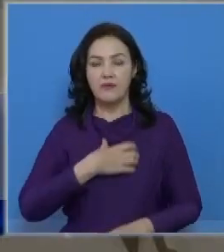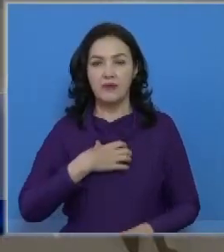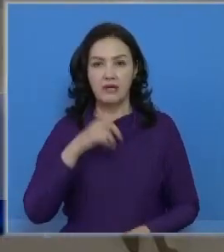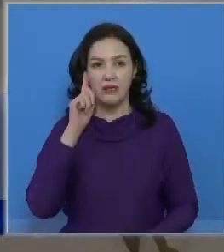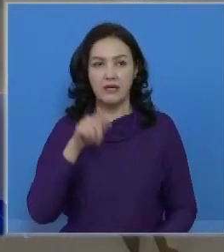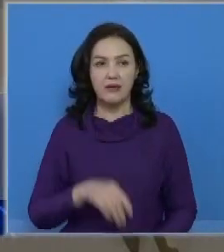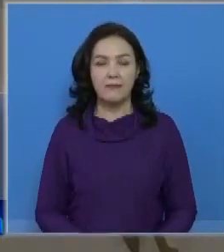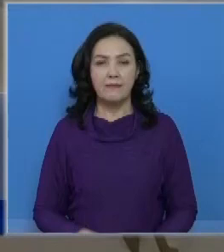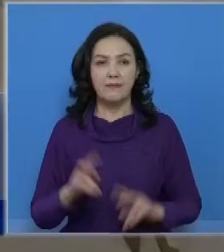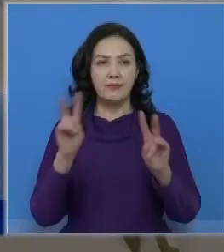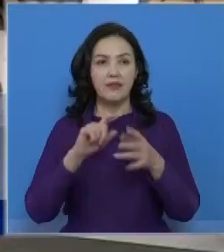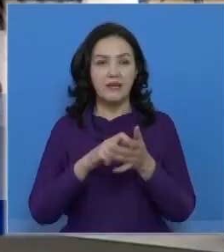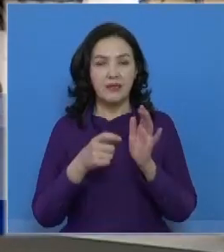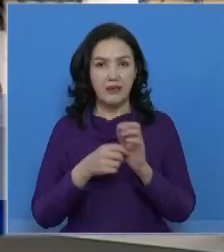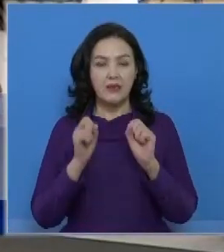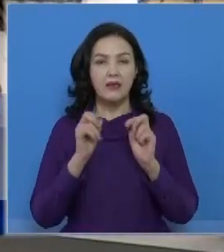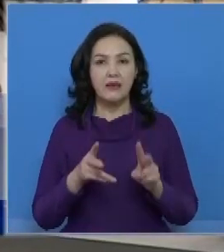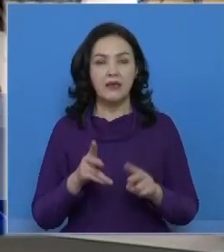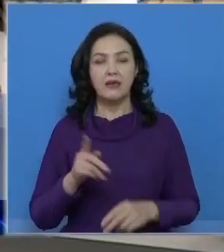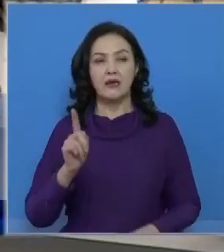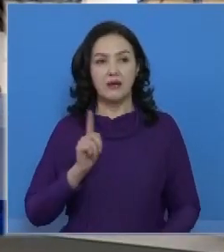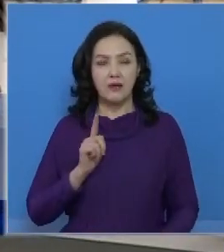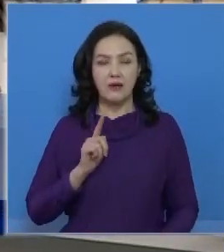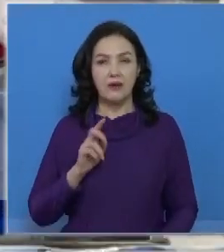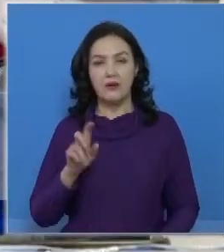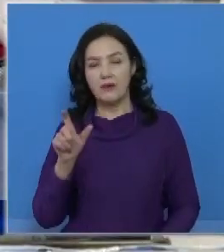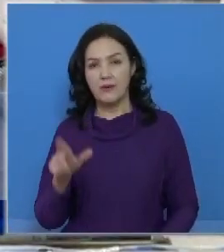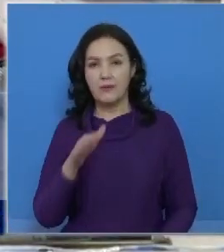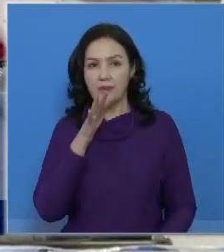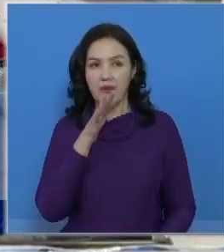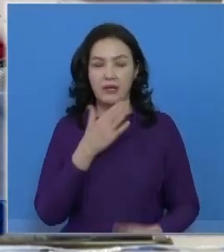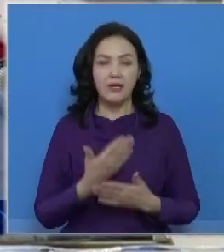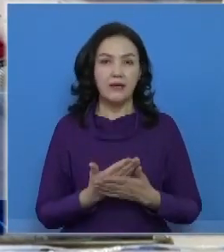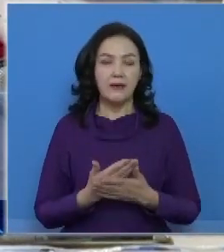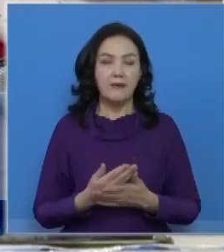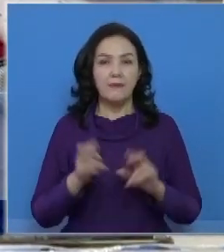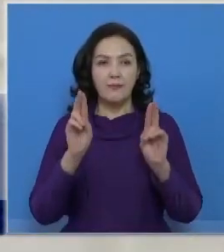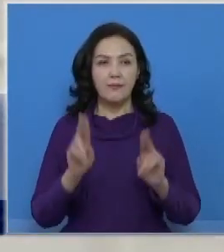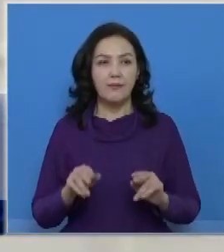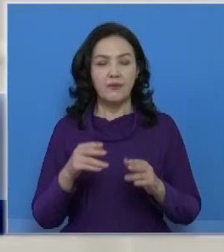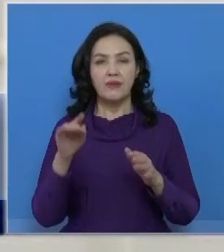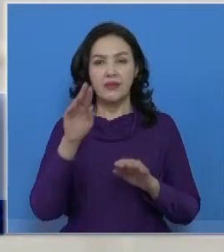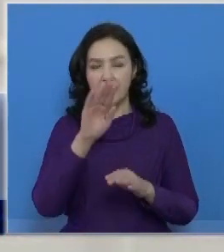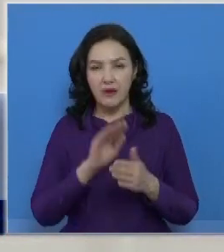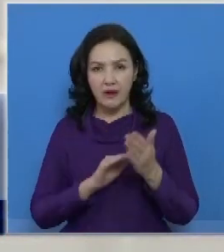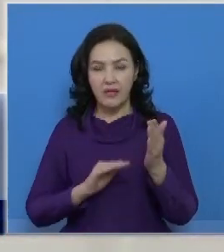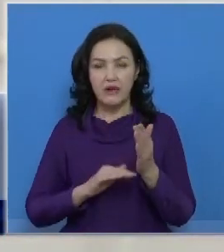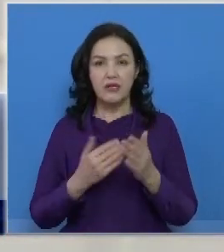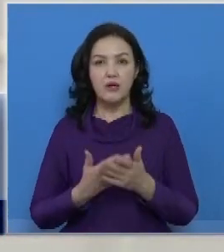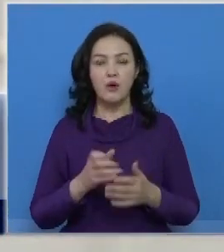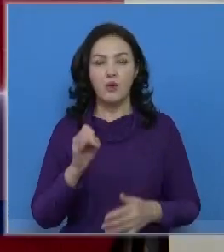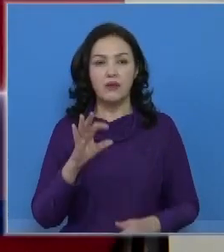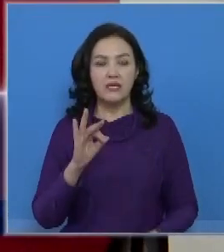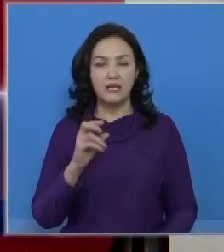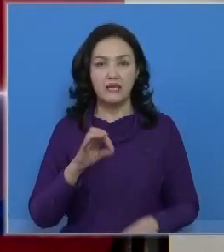знать а вскрининговом кабинете как обычно ждут пациентов определенного возраста по специальному календарю обследование здесь на